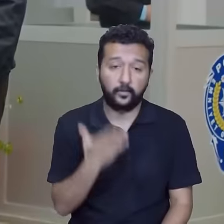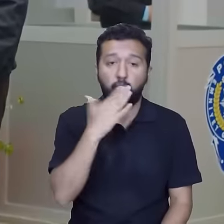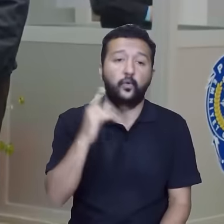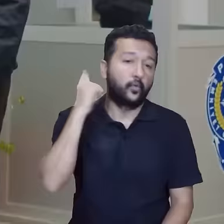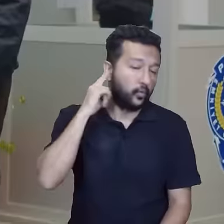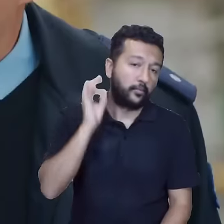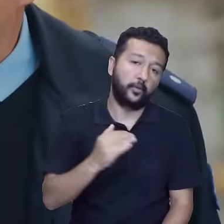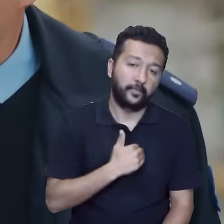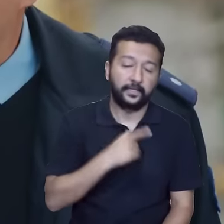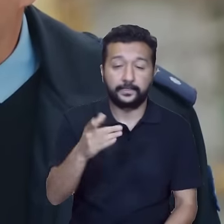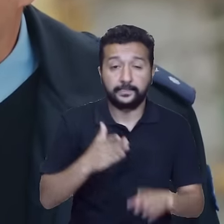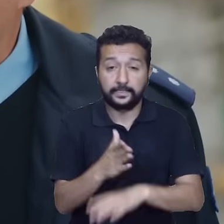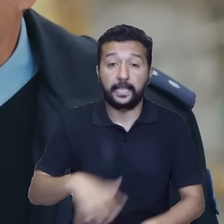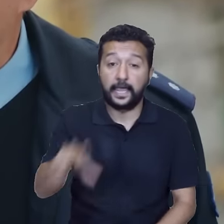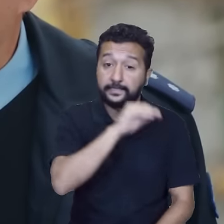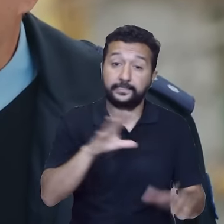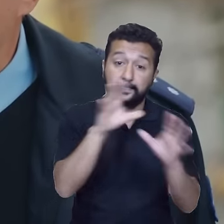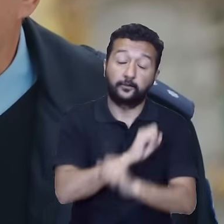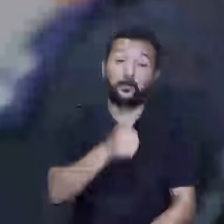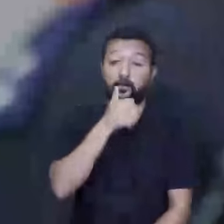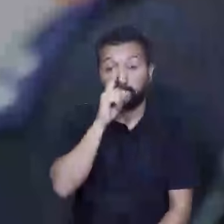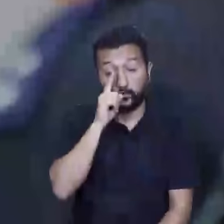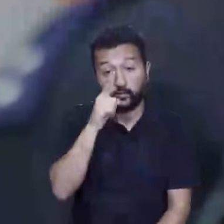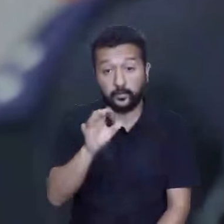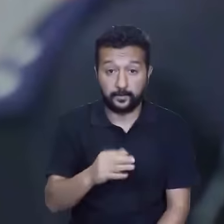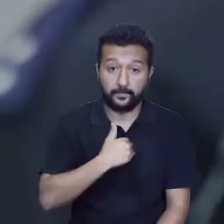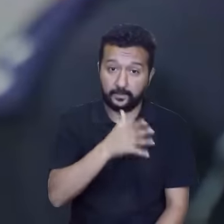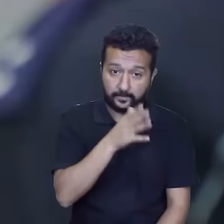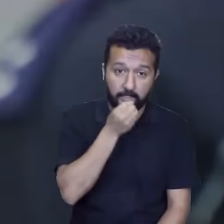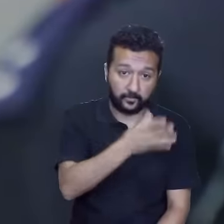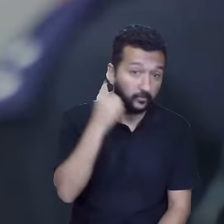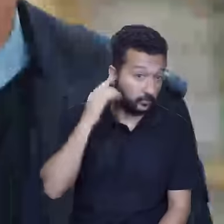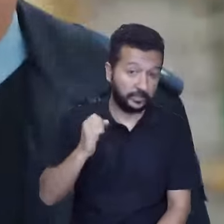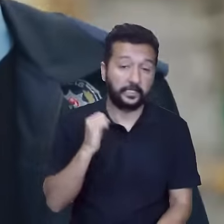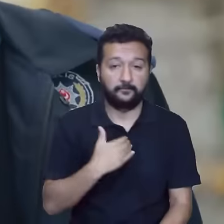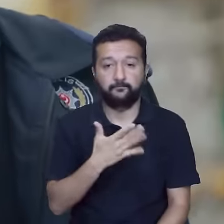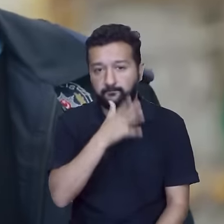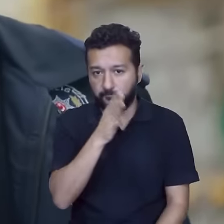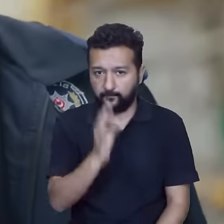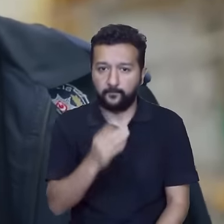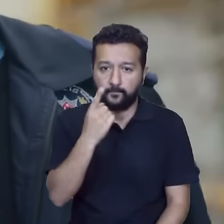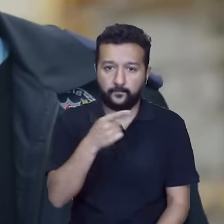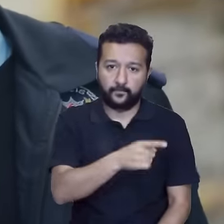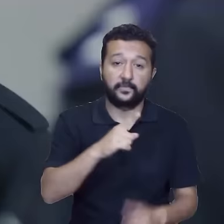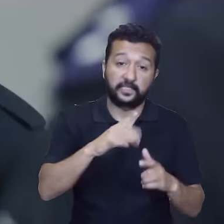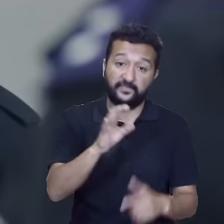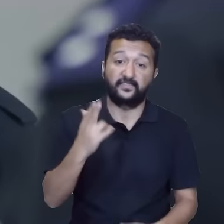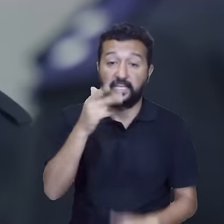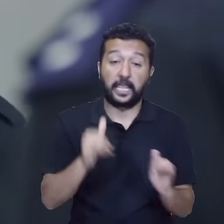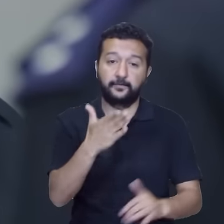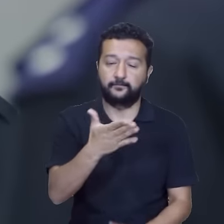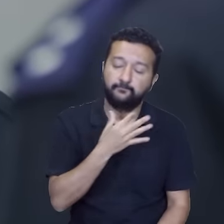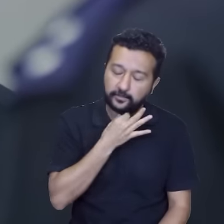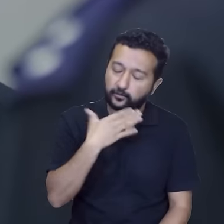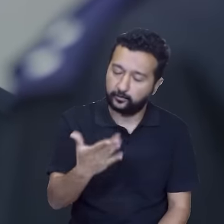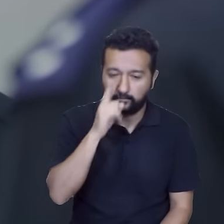Yok duyum aldım ben. Zaten herkesten gizliyorlarmış amirim. Hem bilirsiniz benim istihbaratım sağlamdır. Ha bilmez miyim? Bir James Bond bir sen.